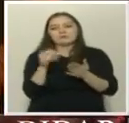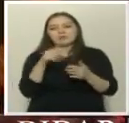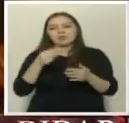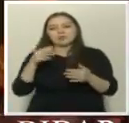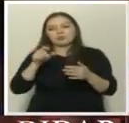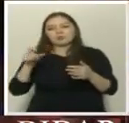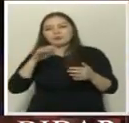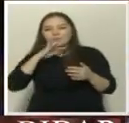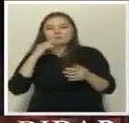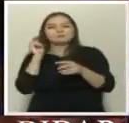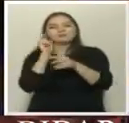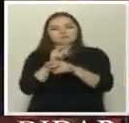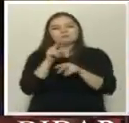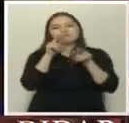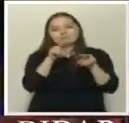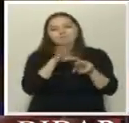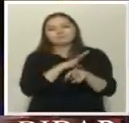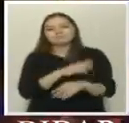Гульмира Садырова и Жан сабиткозаболжания School de D